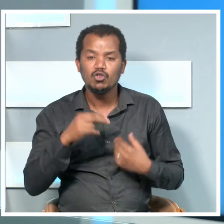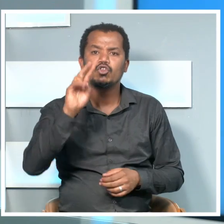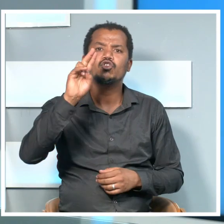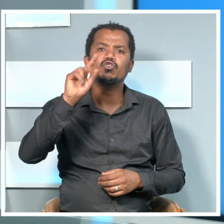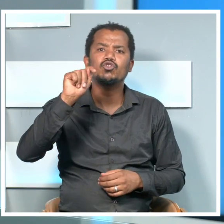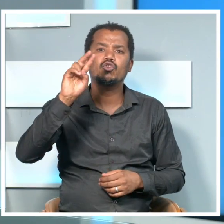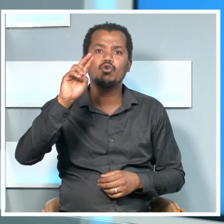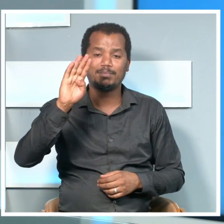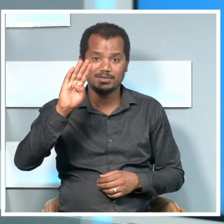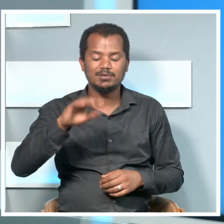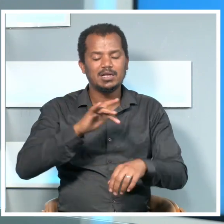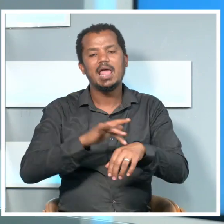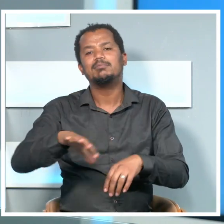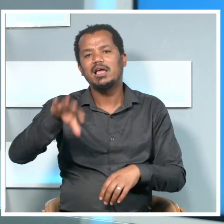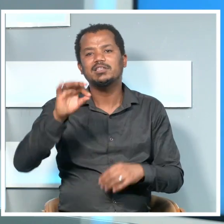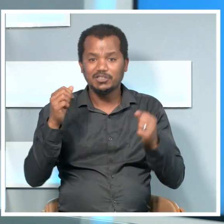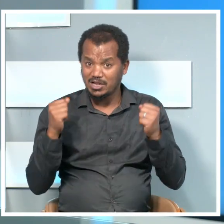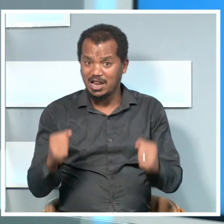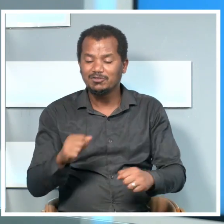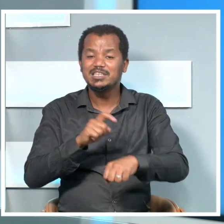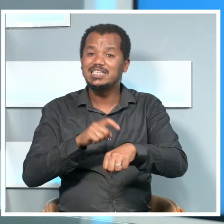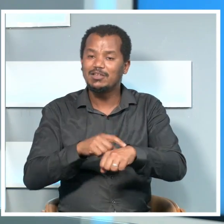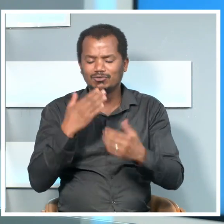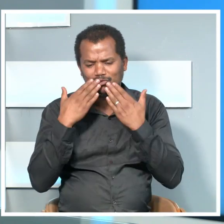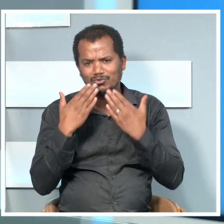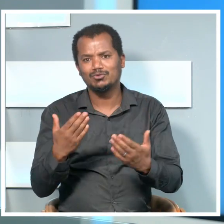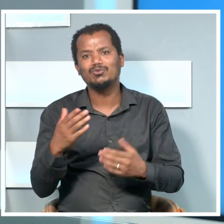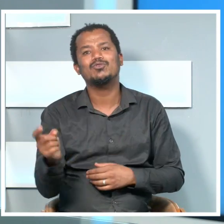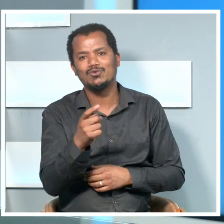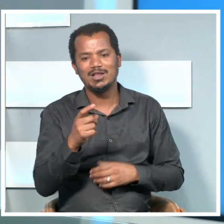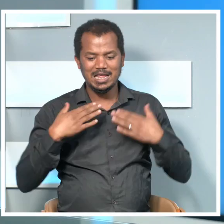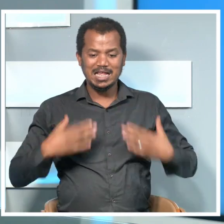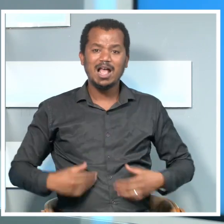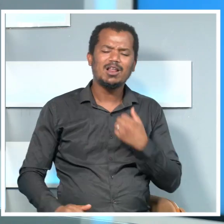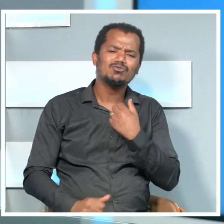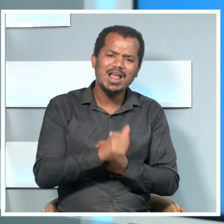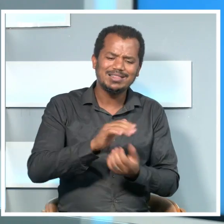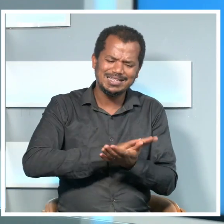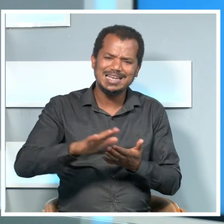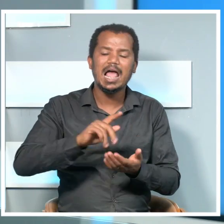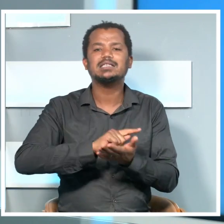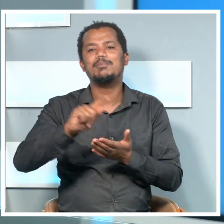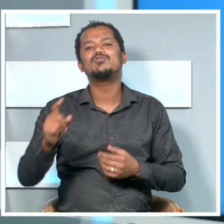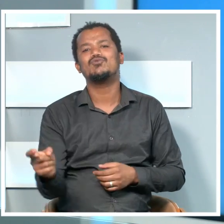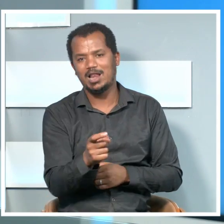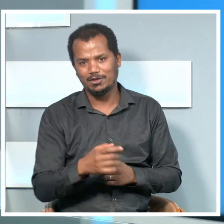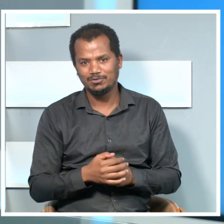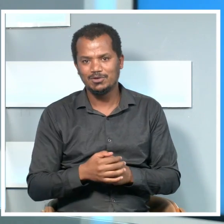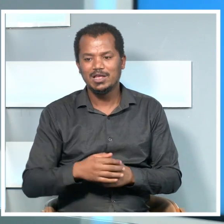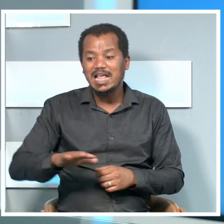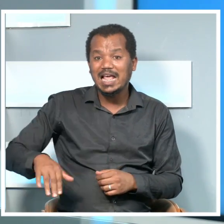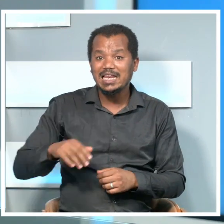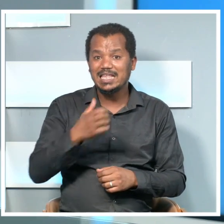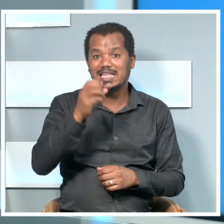ያላያችሁ ካላችሁ በዩቲዩባችን የምታገኙት ነው የሚሆነው። ጊዜያችሁ ጥሩ ይሁን። ከአካል ጉዳት የጸዳ ሳምንት